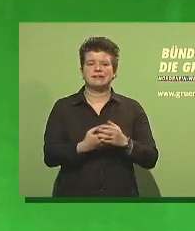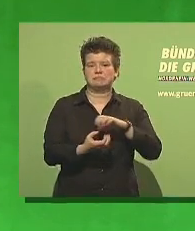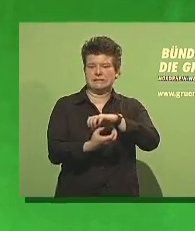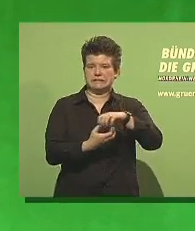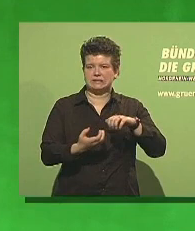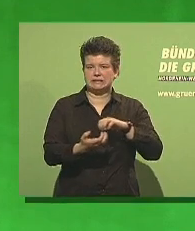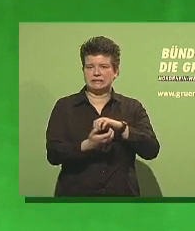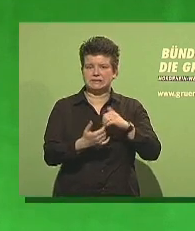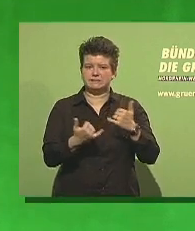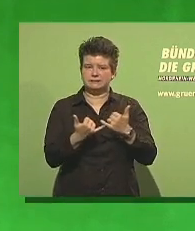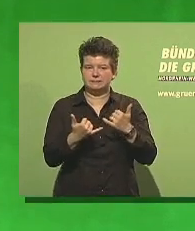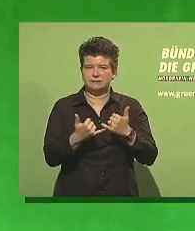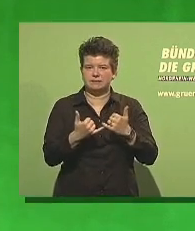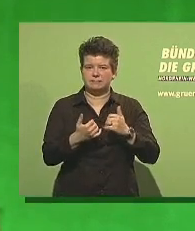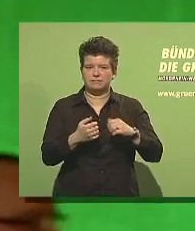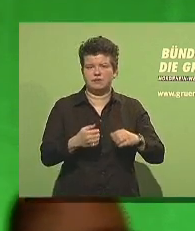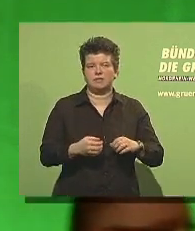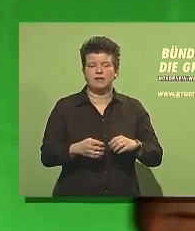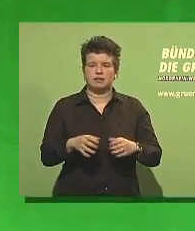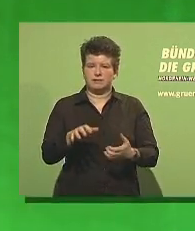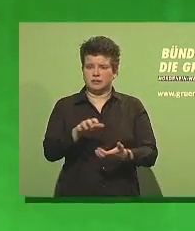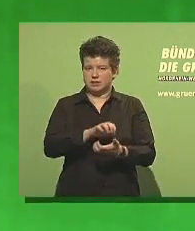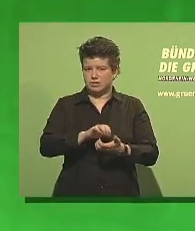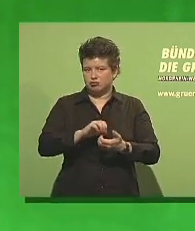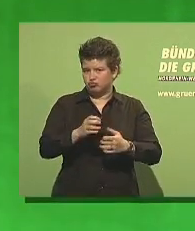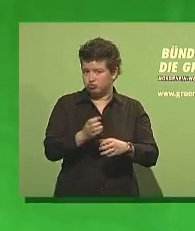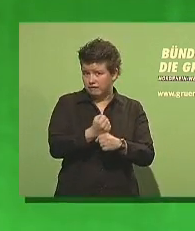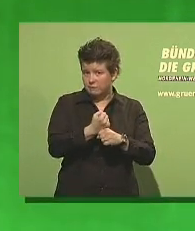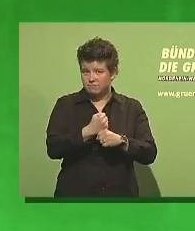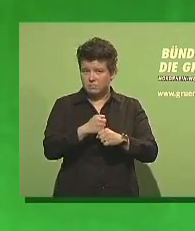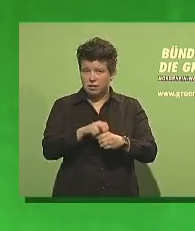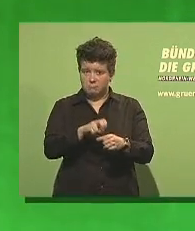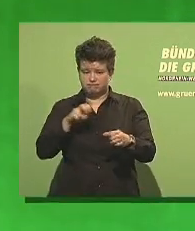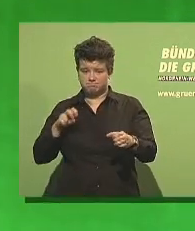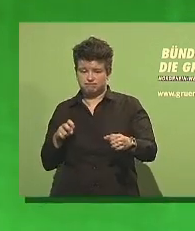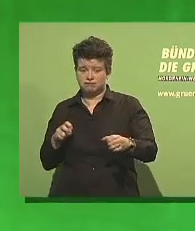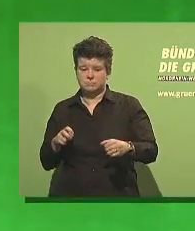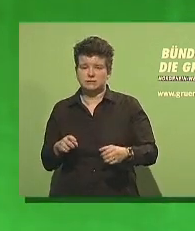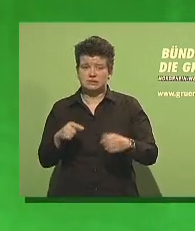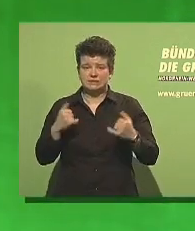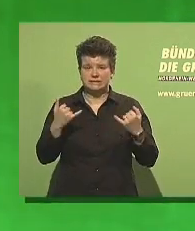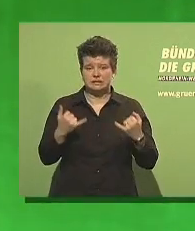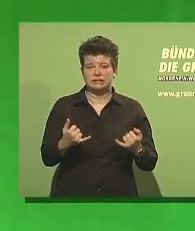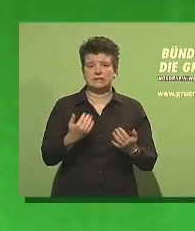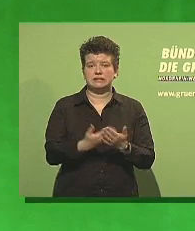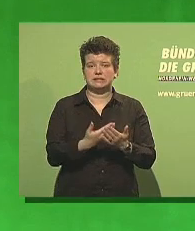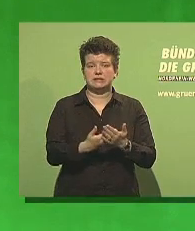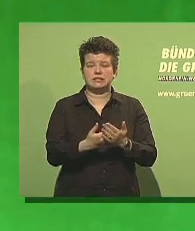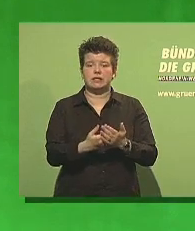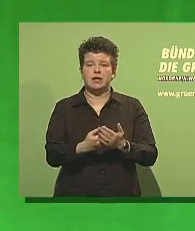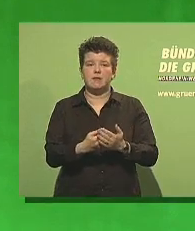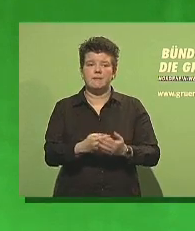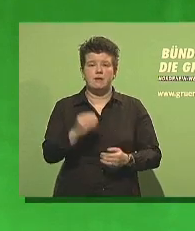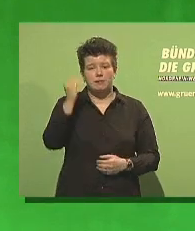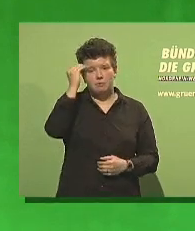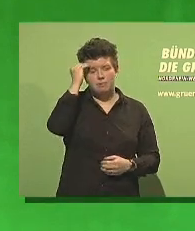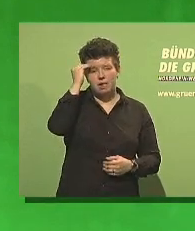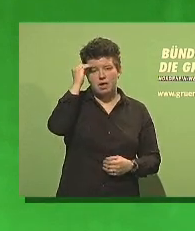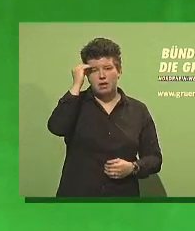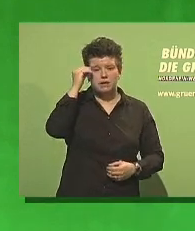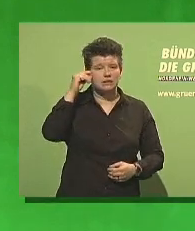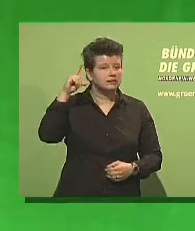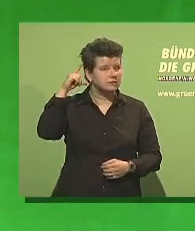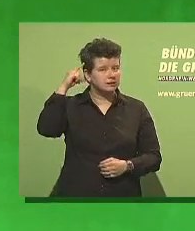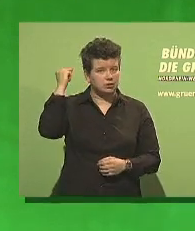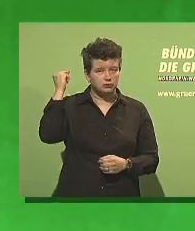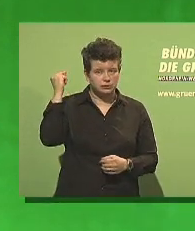mit im Zentrum der nächsten Bundestagswahl stehen. Das Duo Merkel und Sarkozy, es wurde ja kurz